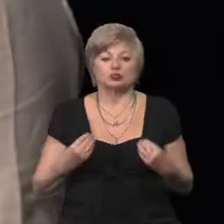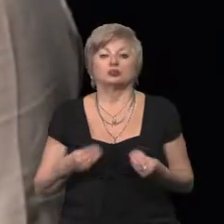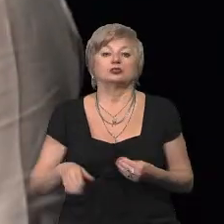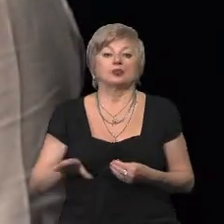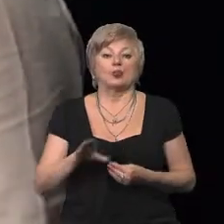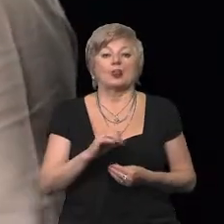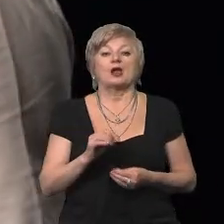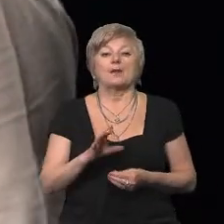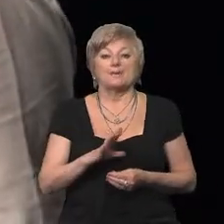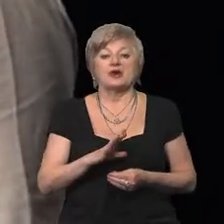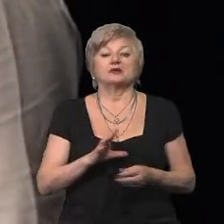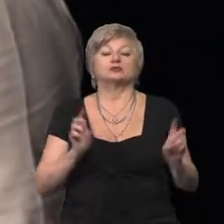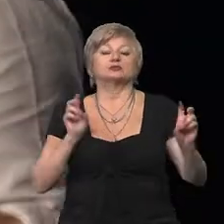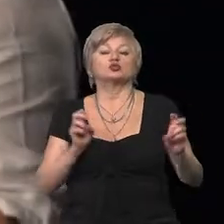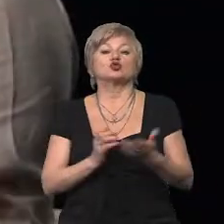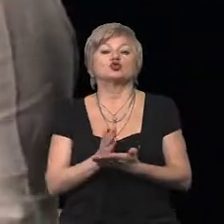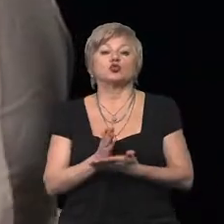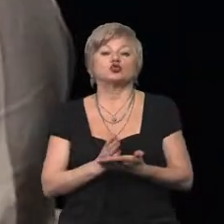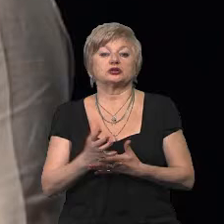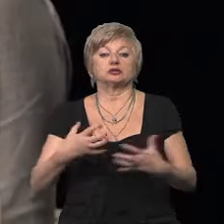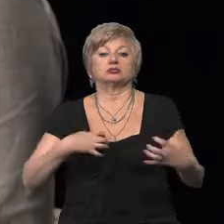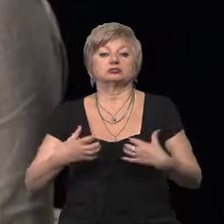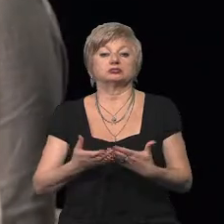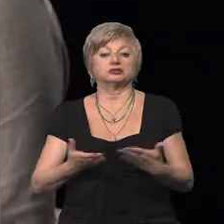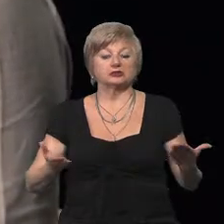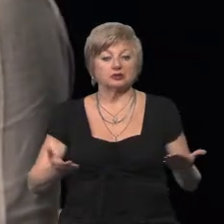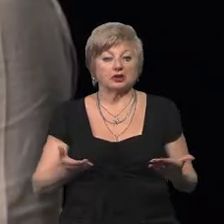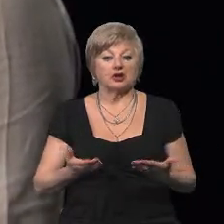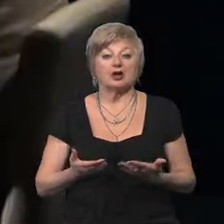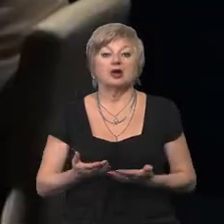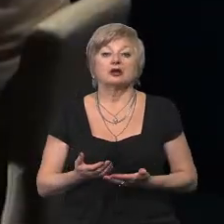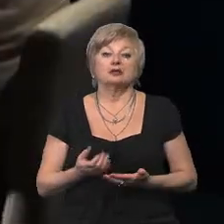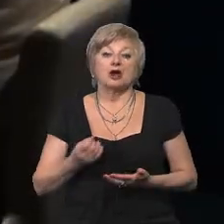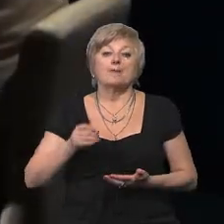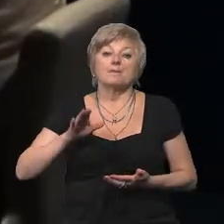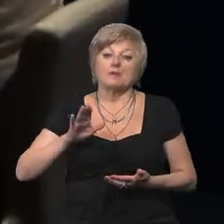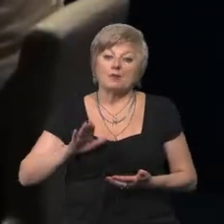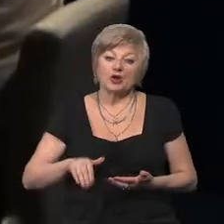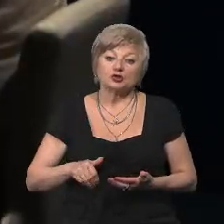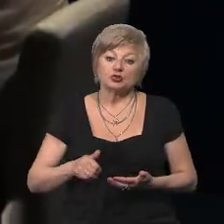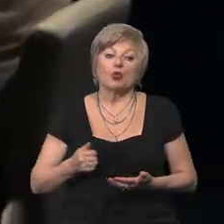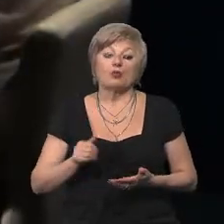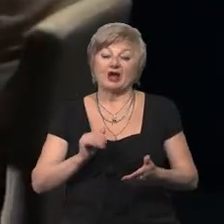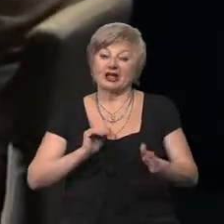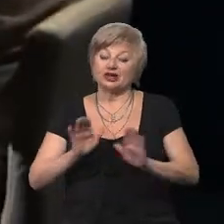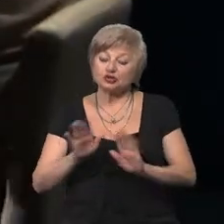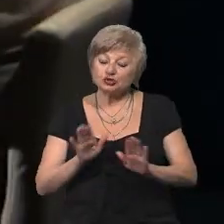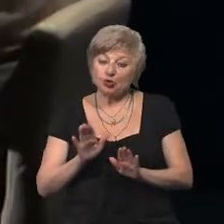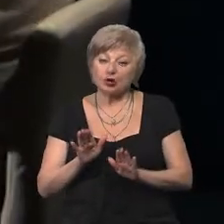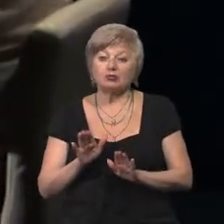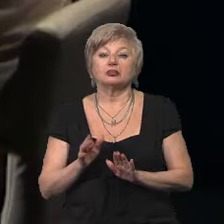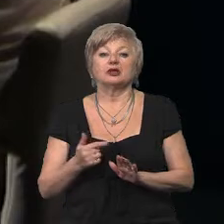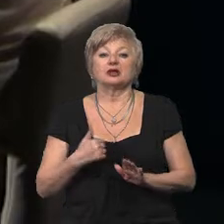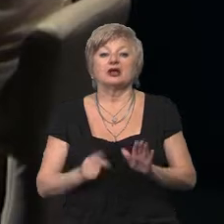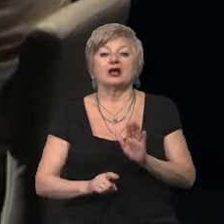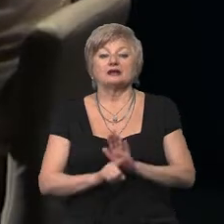был служителем, я служил, да, тому, что в этом в процессе. Потом, будучи режиссером, я уже начал как бы